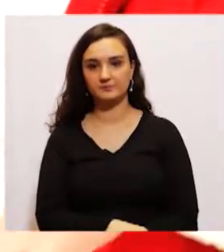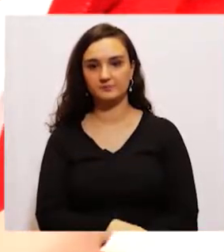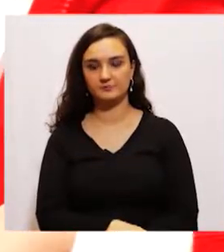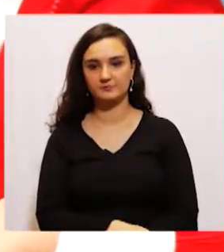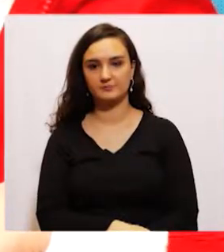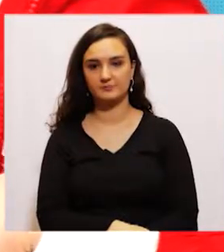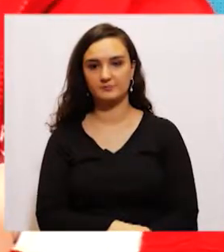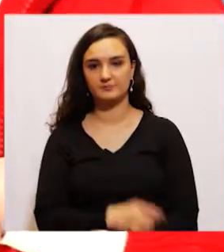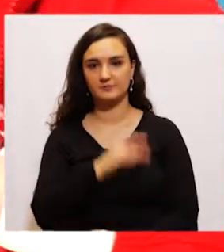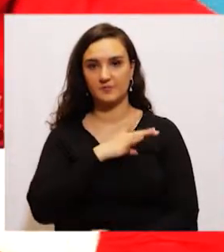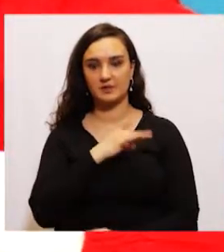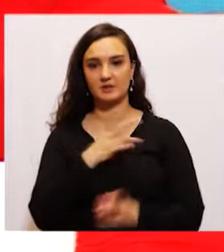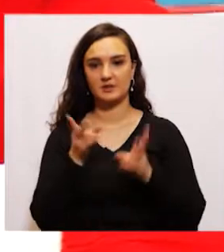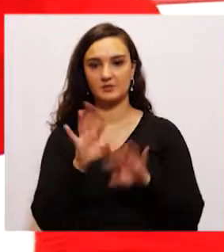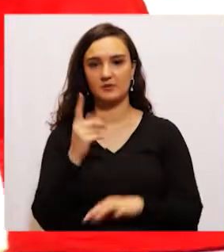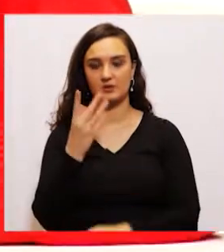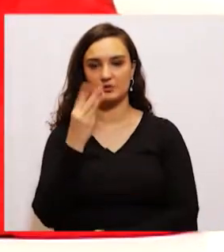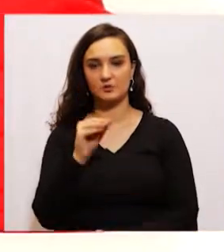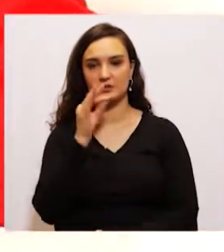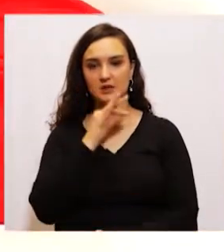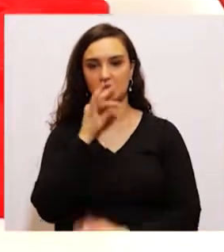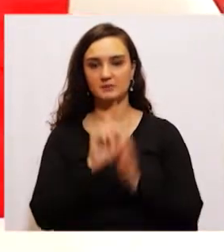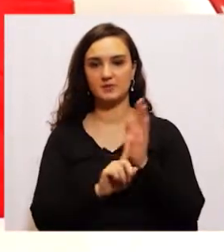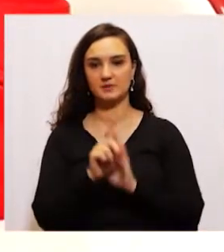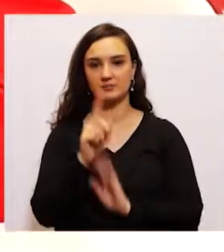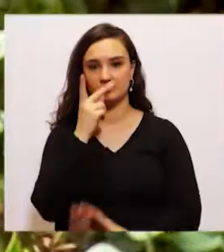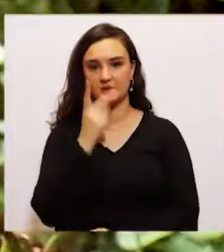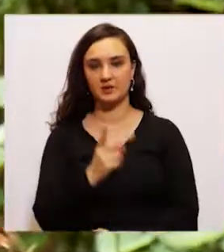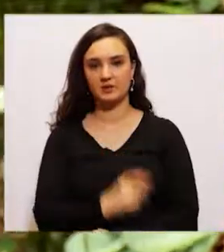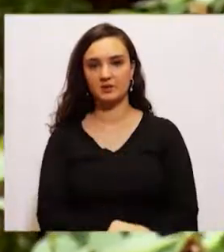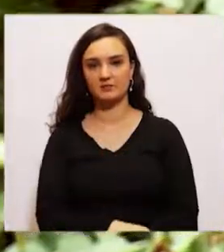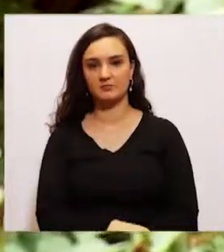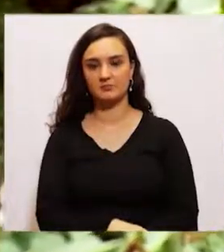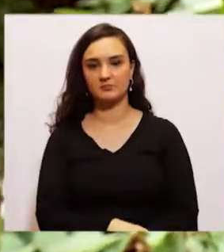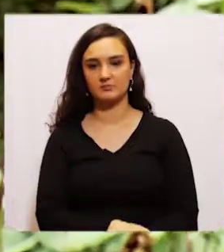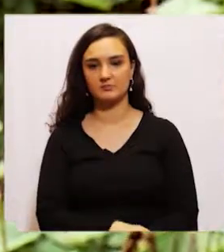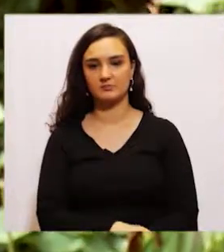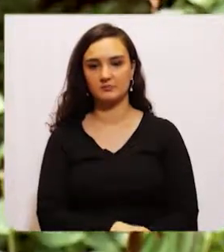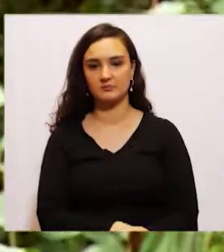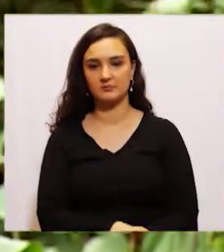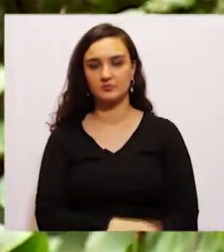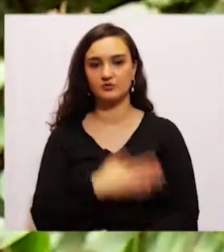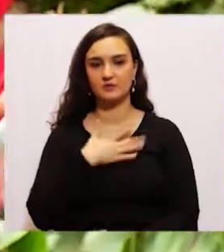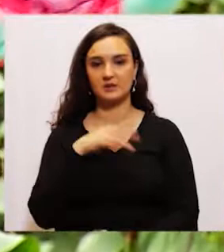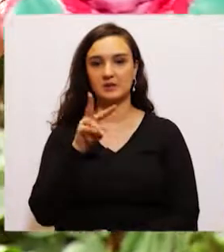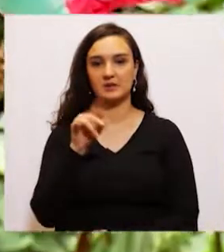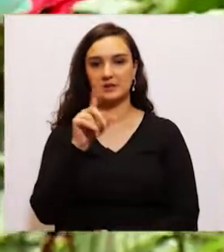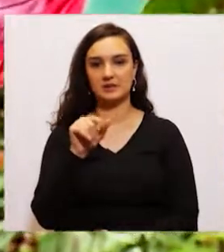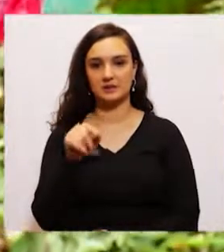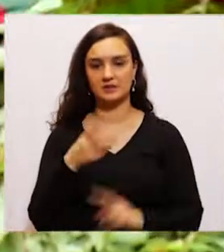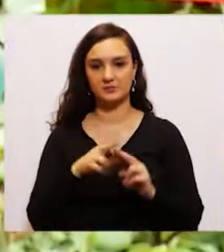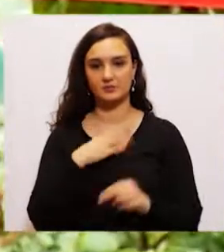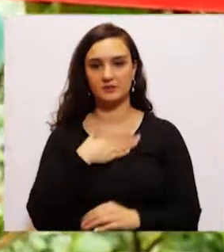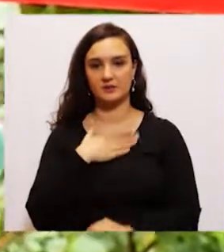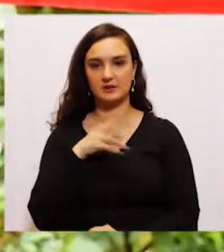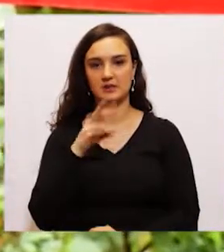თეთრად დატოვე. ეხა ერთი წუთი სანამ დავიწყებთ, შეხედეთ? ჩვენი ლიზა, ხო? ეს არის ჩვენი ლიზა,